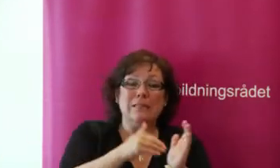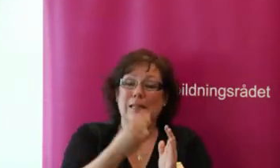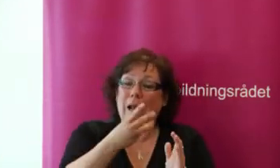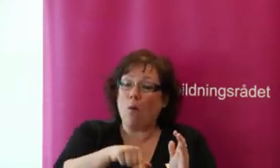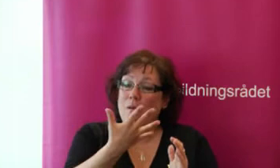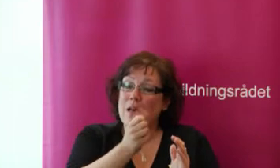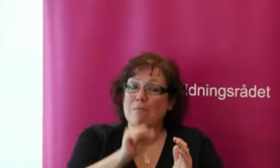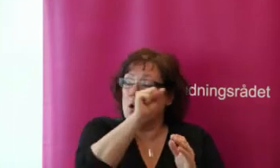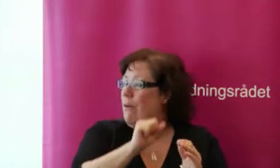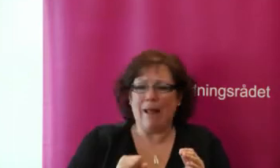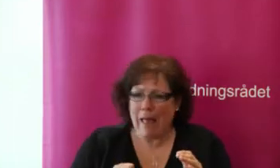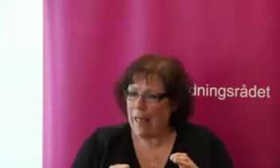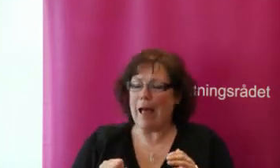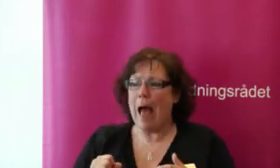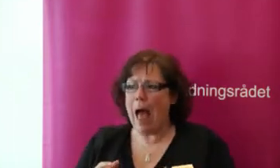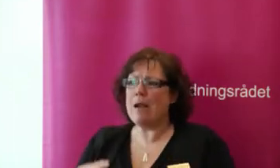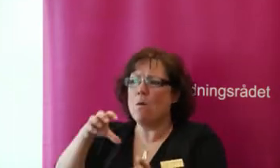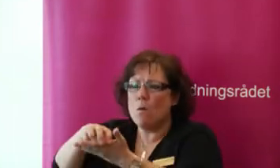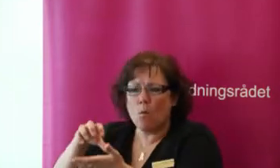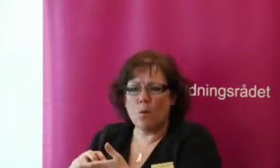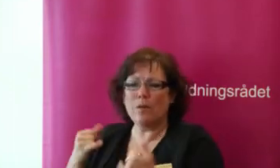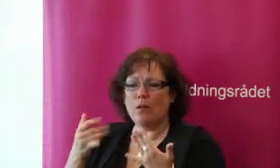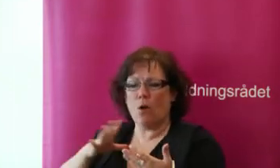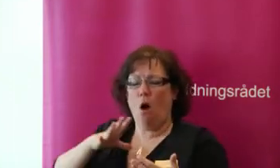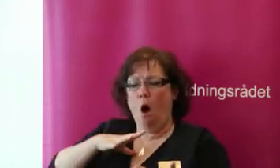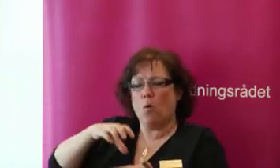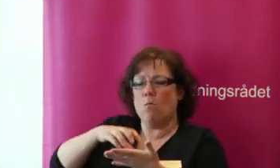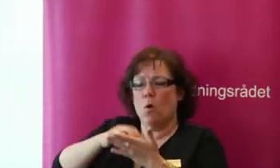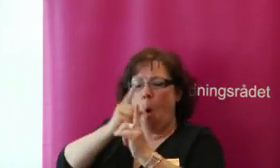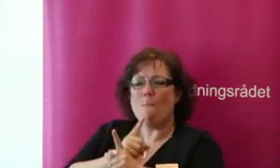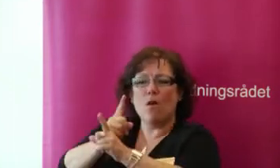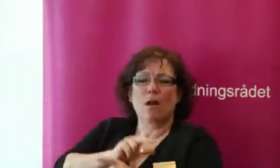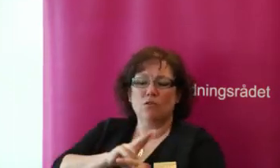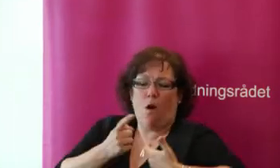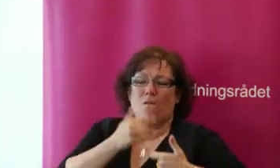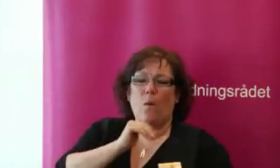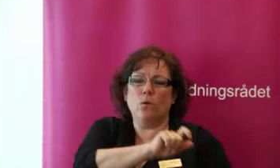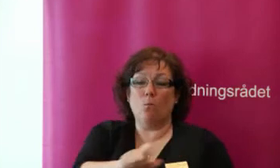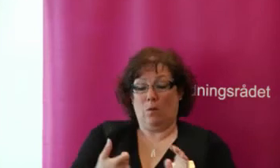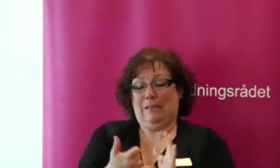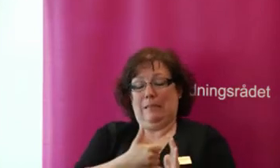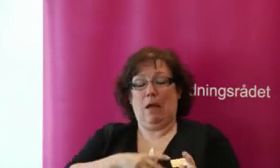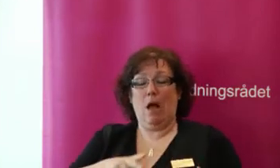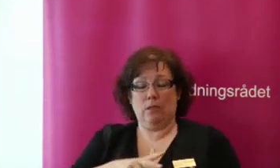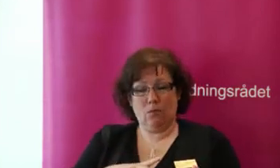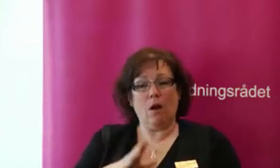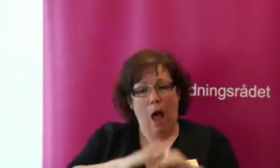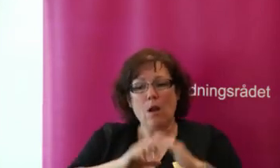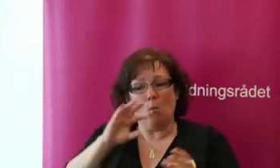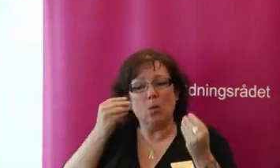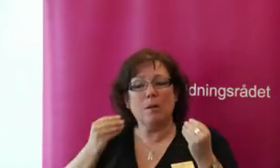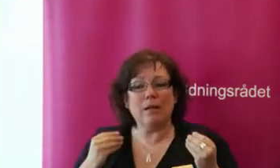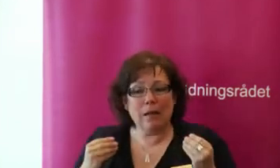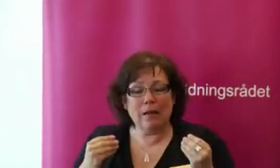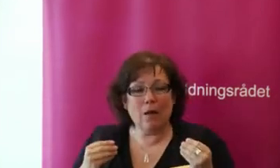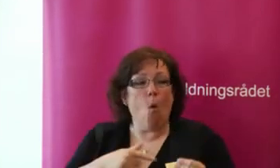att huvudmannaskap kommun idag har ju det kommunala uppföljningsansvaret för ungdomar. Och i det ansvaret ligger också ett utbildningsansvar. Och